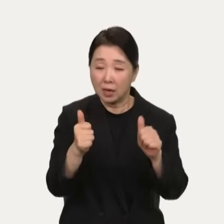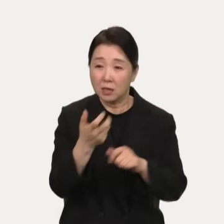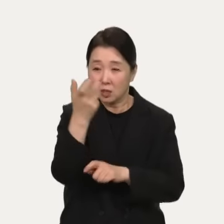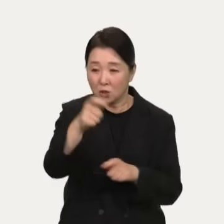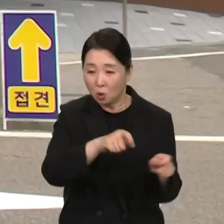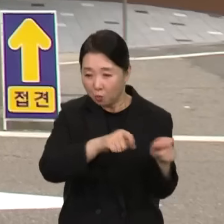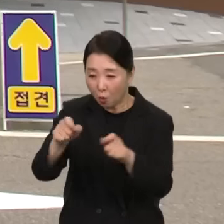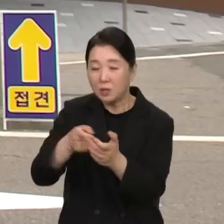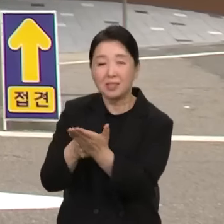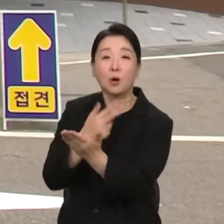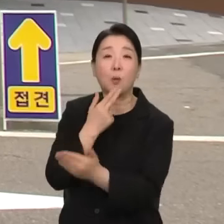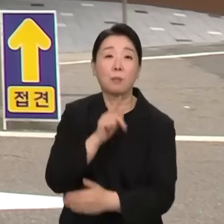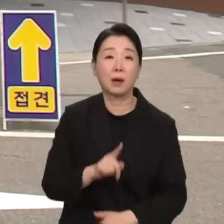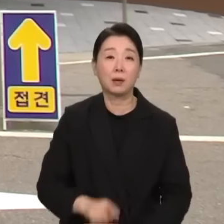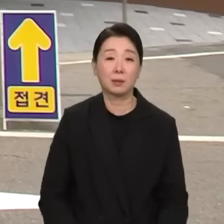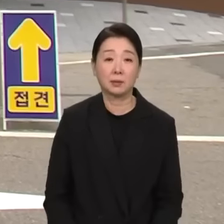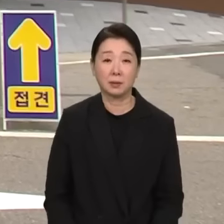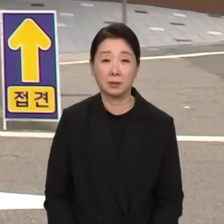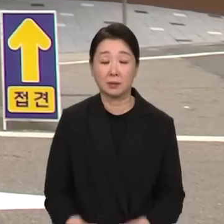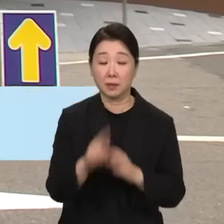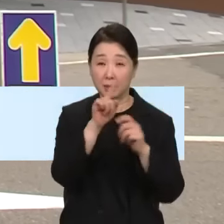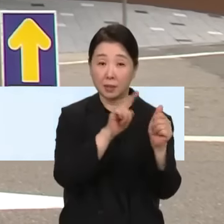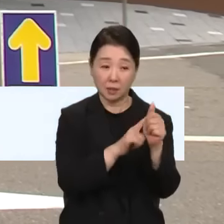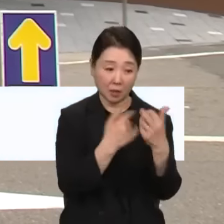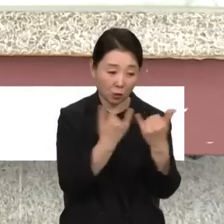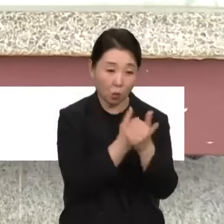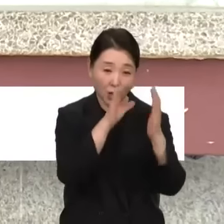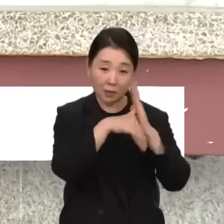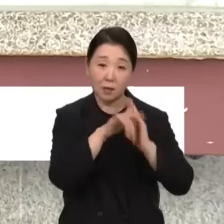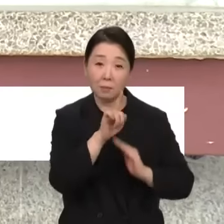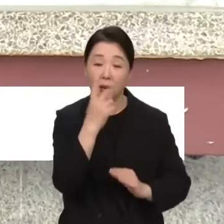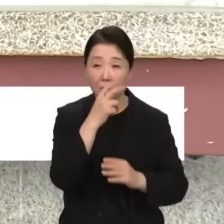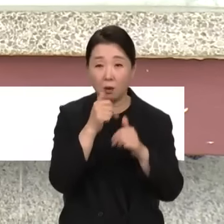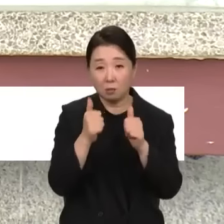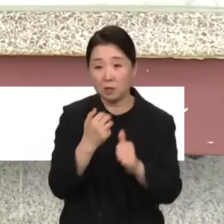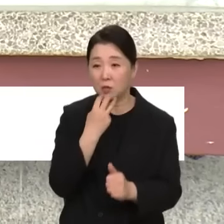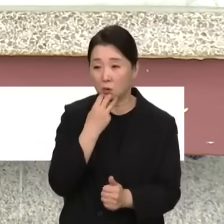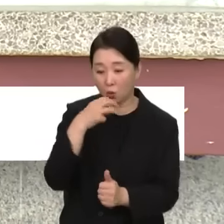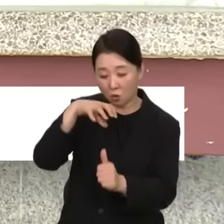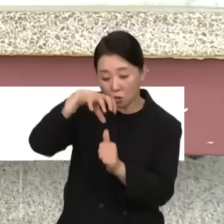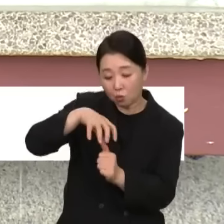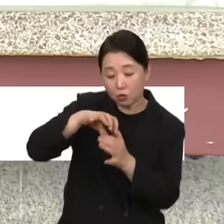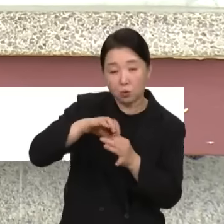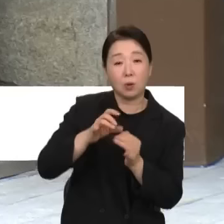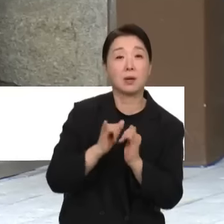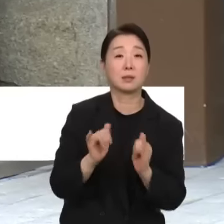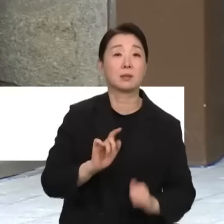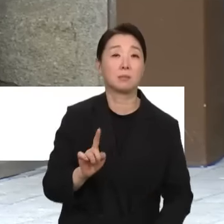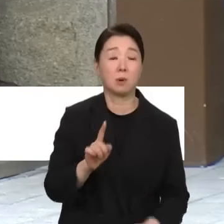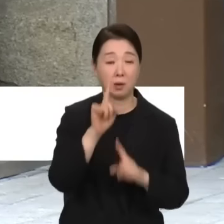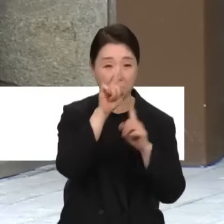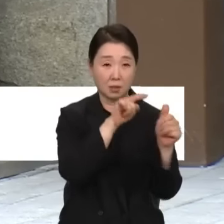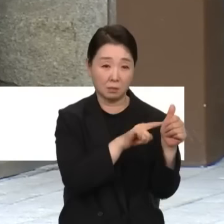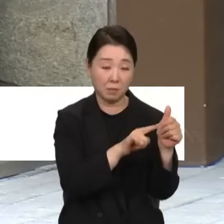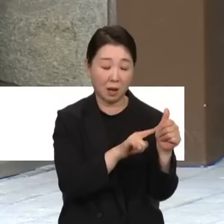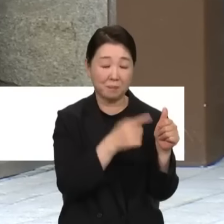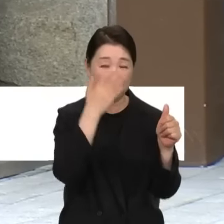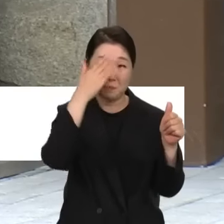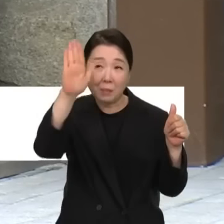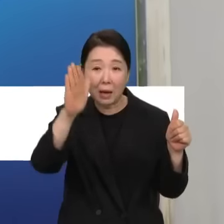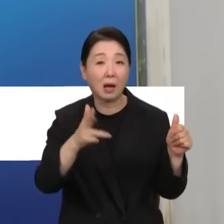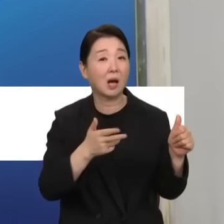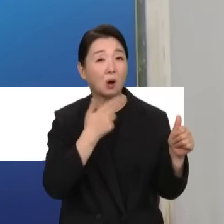해명했습니다. 이 씨가 통화에서 언급했던 검찰과 서울구치소 관계자는 모두 이 씨와 일면식도